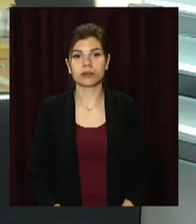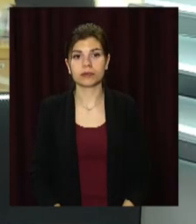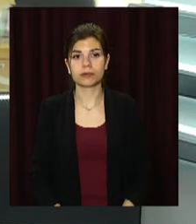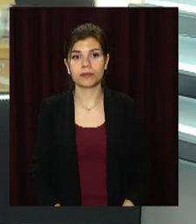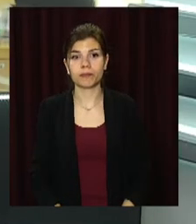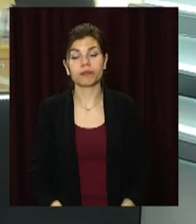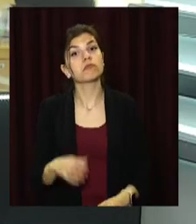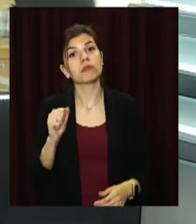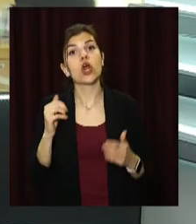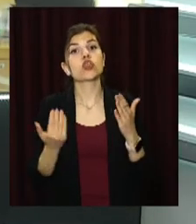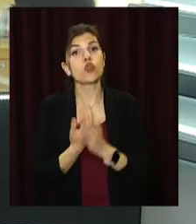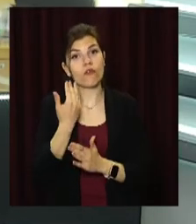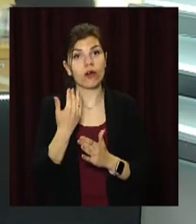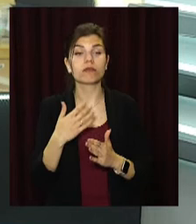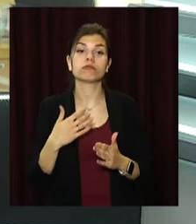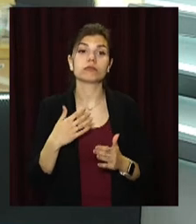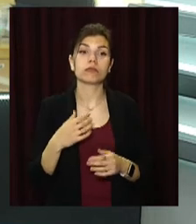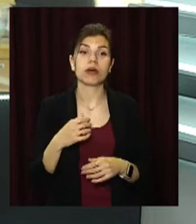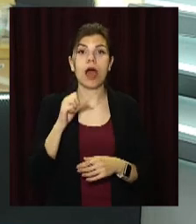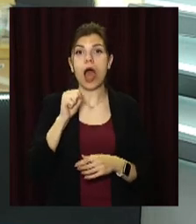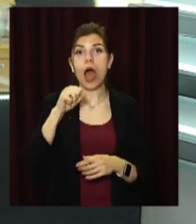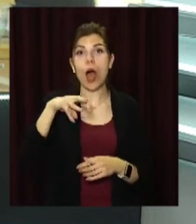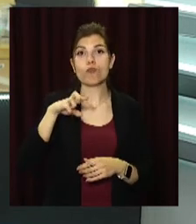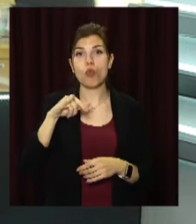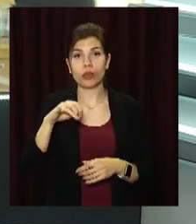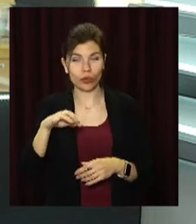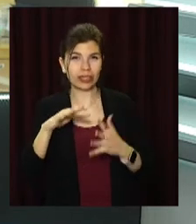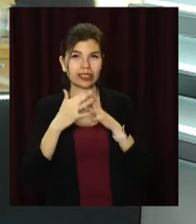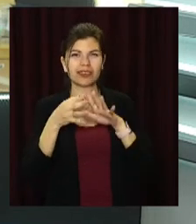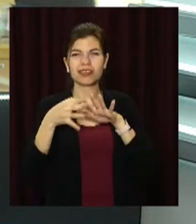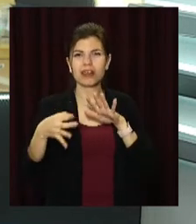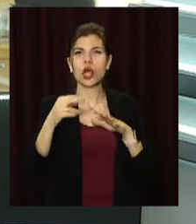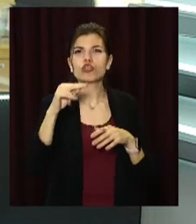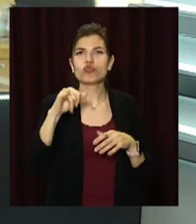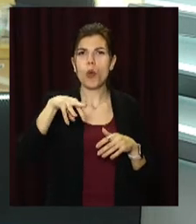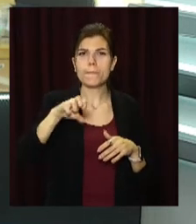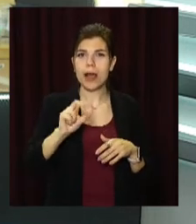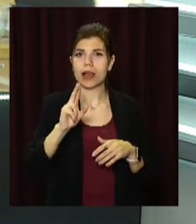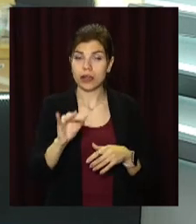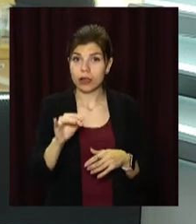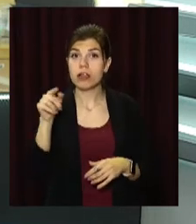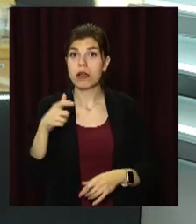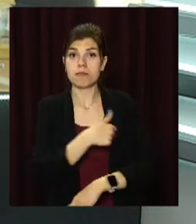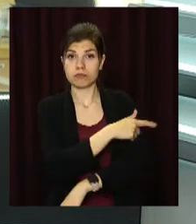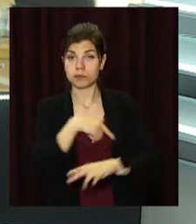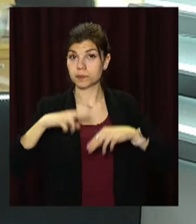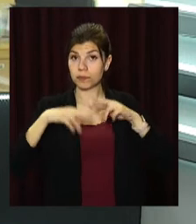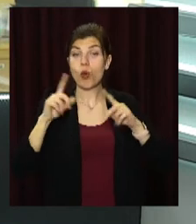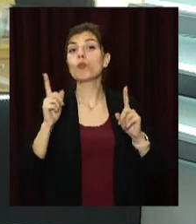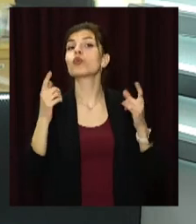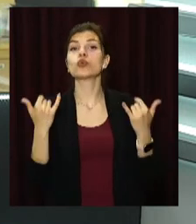А нова амбулаторія і житло для лікарів у центрі села Чумаки Дніпровського району будують медзаклад, бо